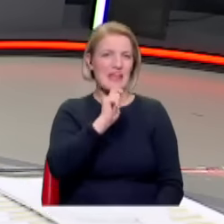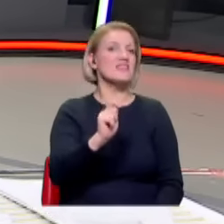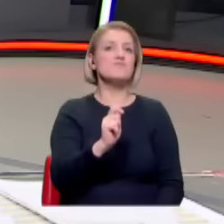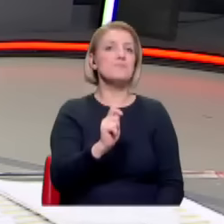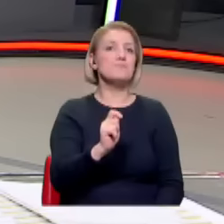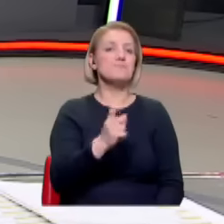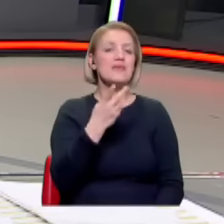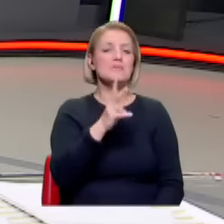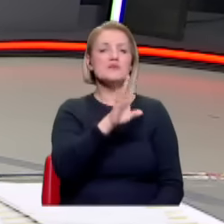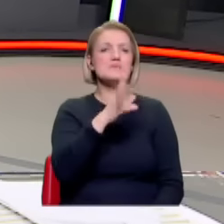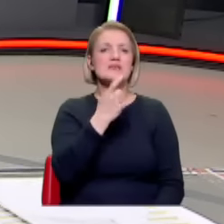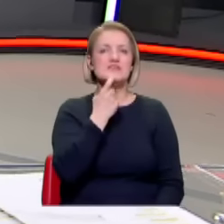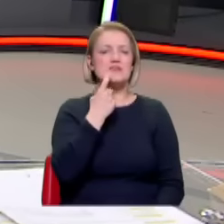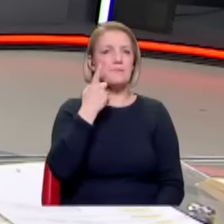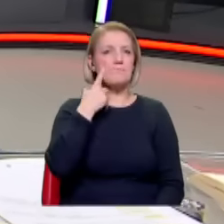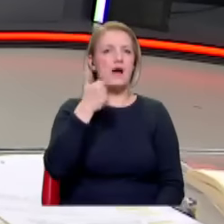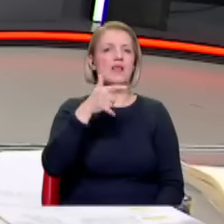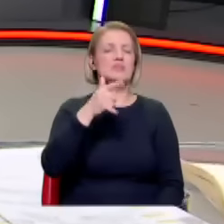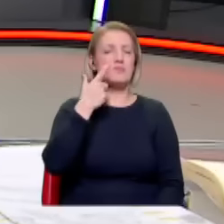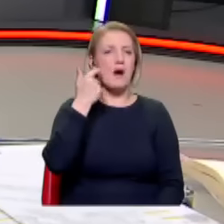zaman 2025 bakanlar,